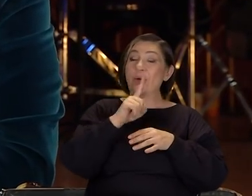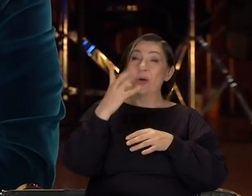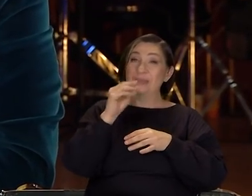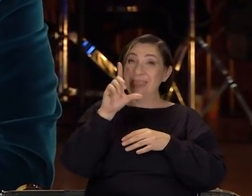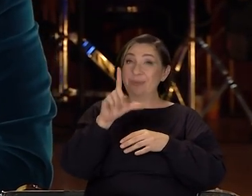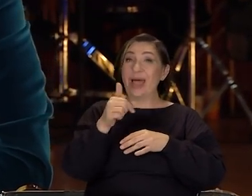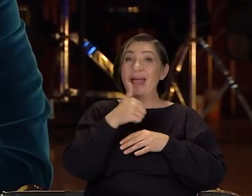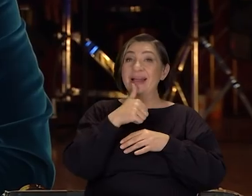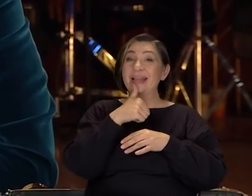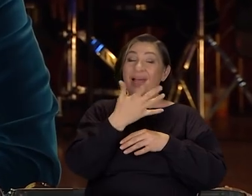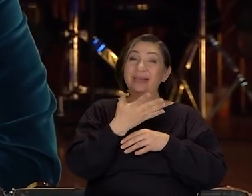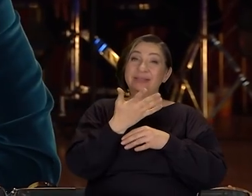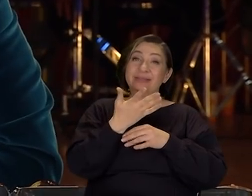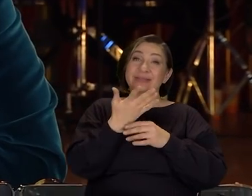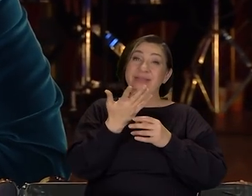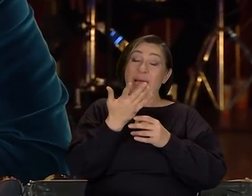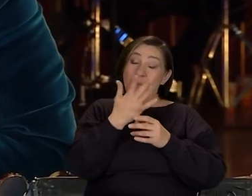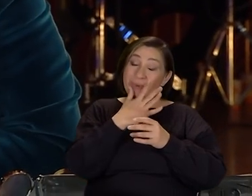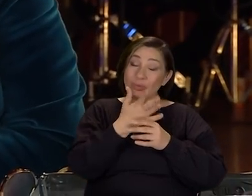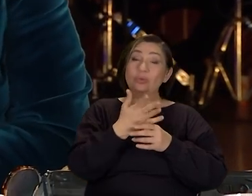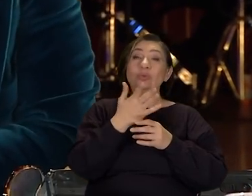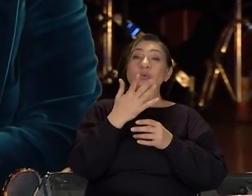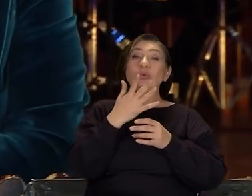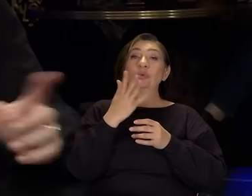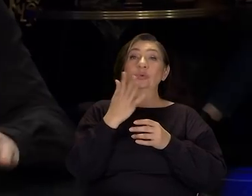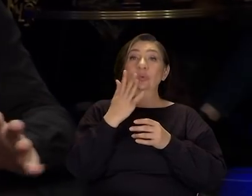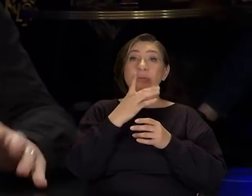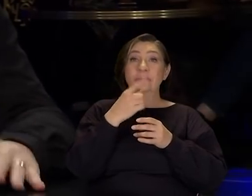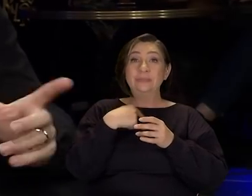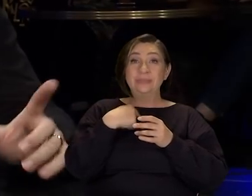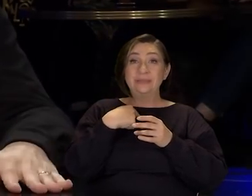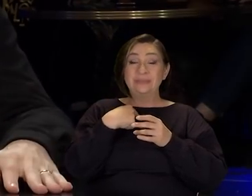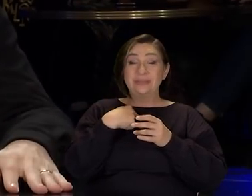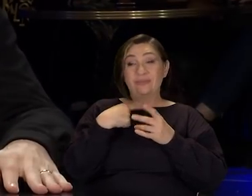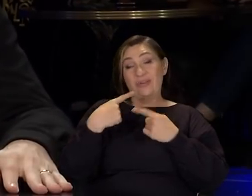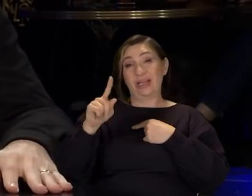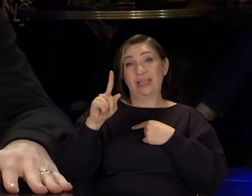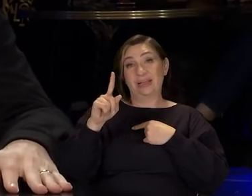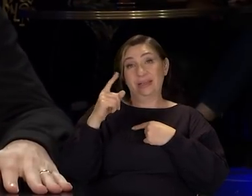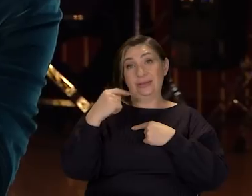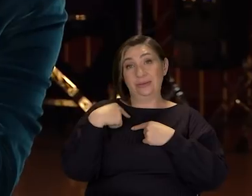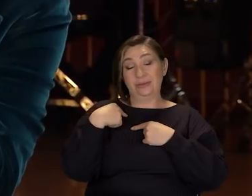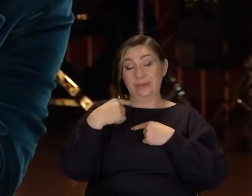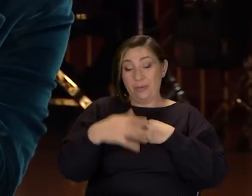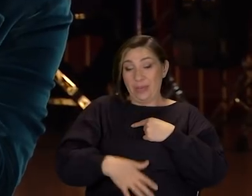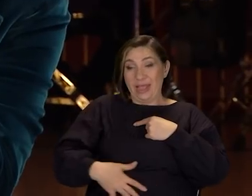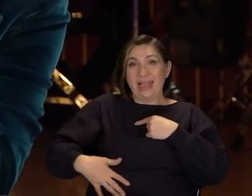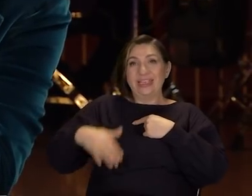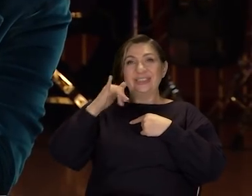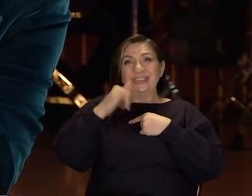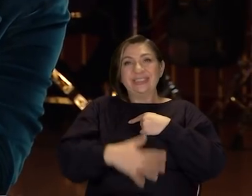gerekiyor. Erkekler değişir. Tabii biliyor ama biliyorsun. Yok şimdi, mesaneminiz. Mesane tabii. Prostat sistemi tabii. Yani